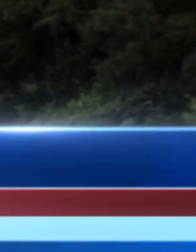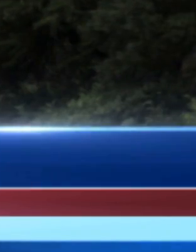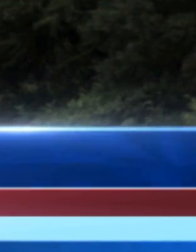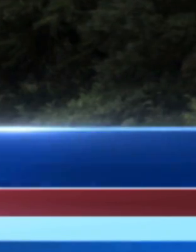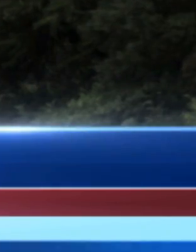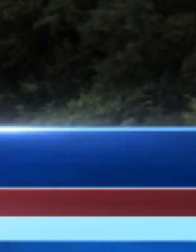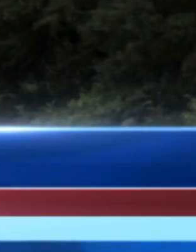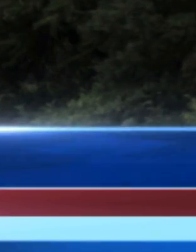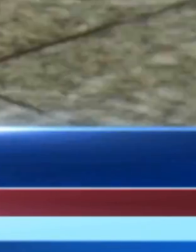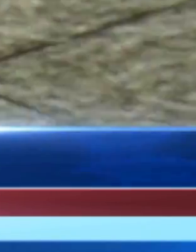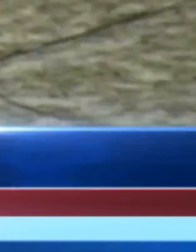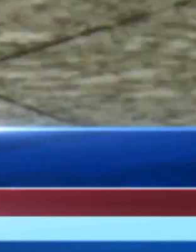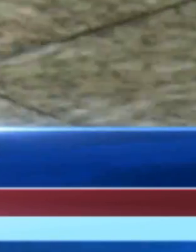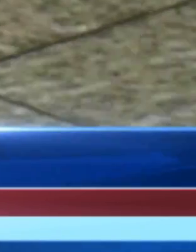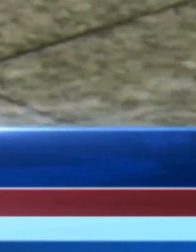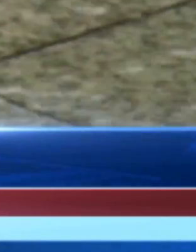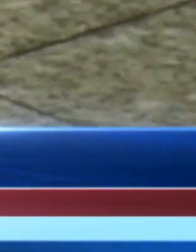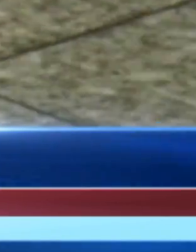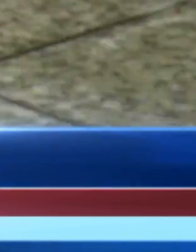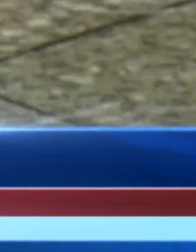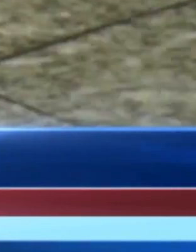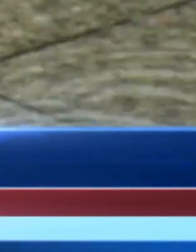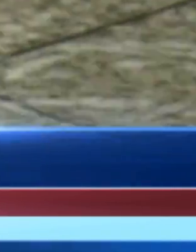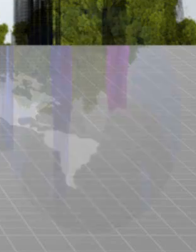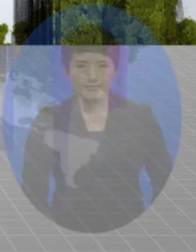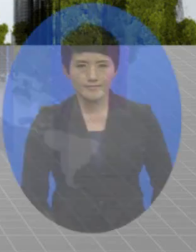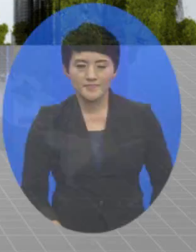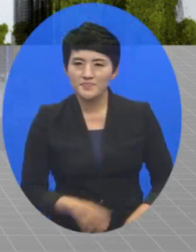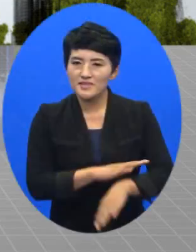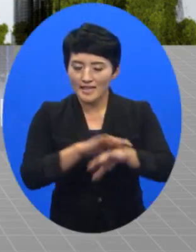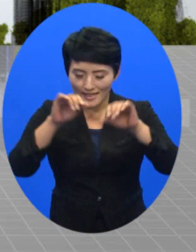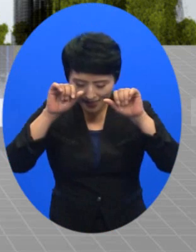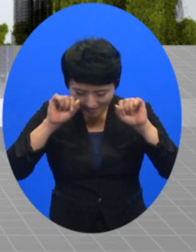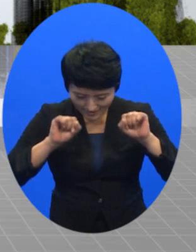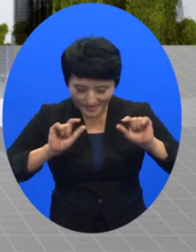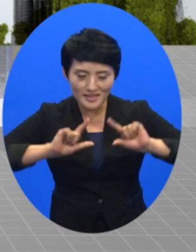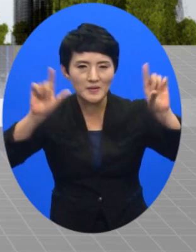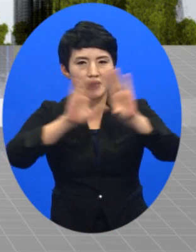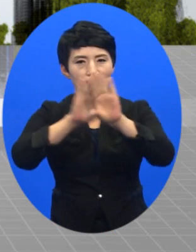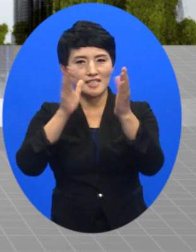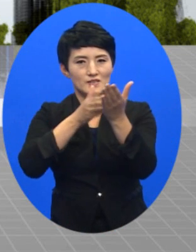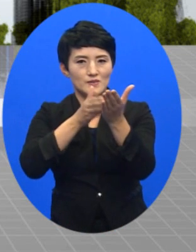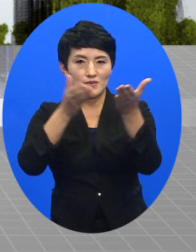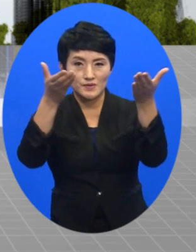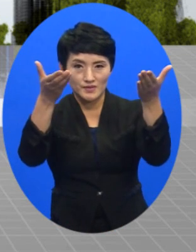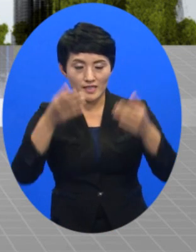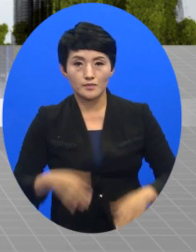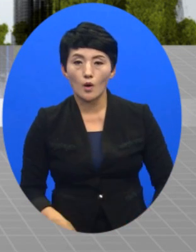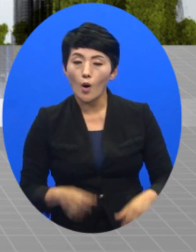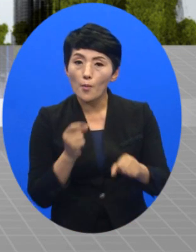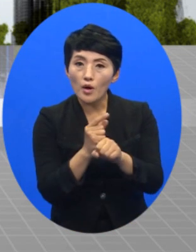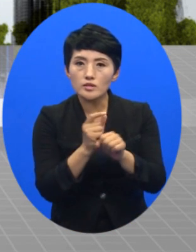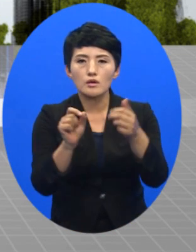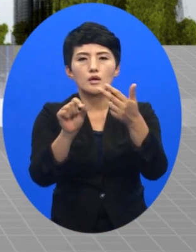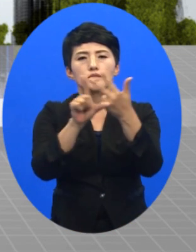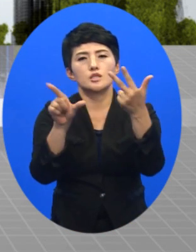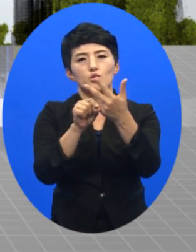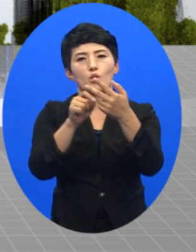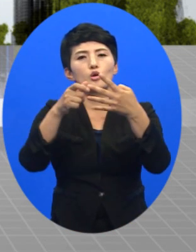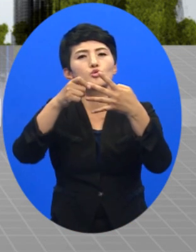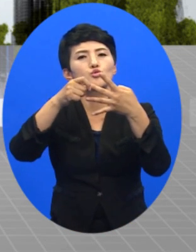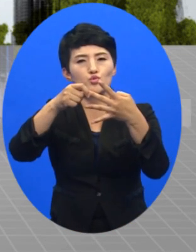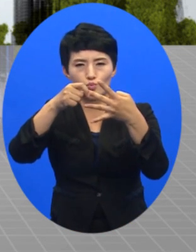기상청에서는 1개월 날씨 전망을 발표했습니다. 안녕하세요. 날씨운 민미경입니다. 벌써 7월 둘째